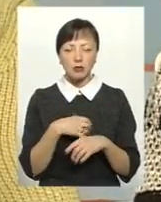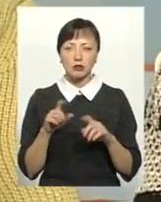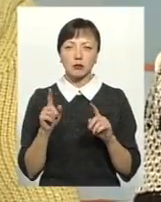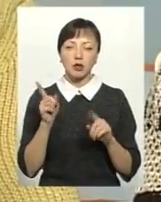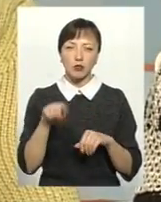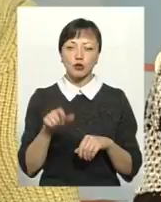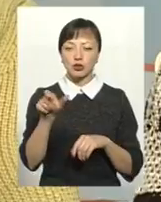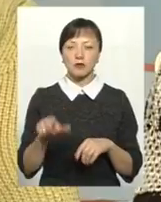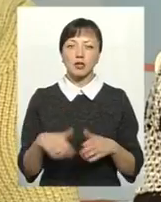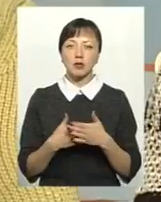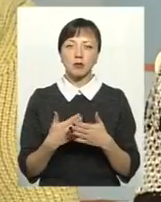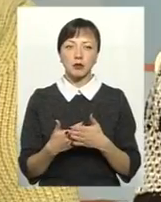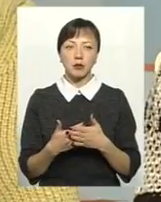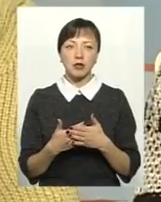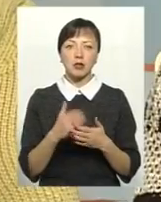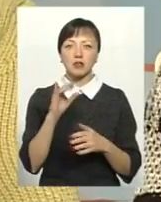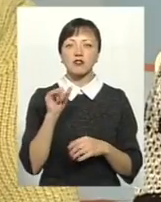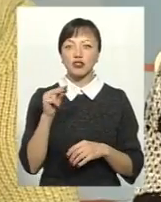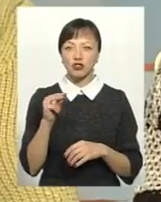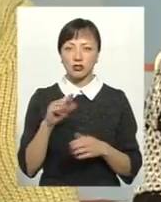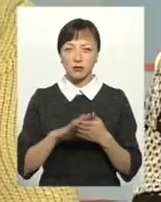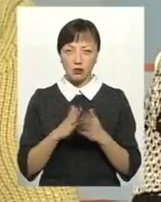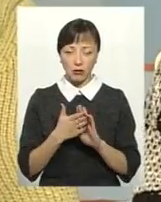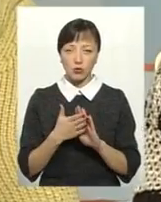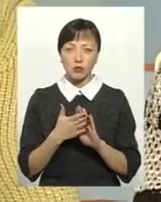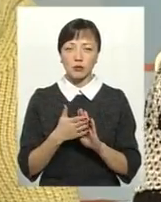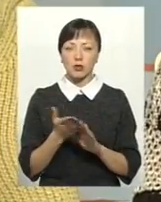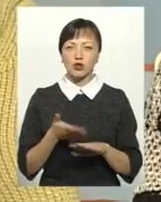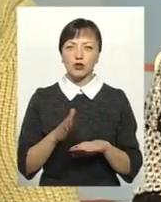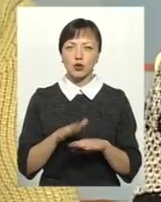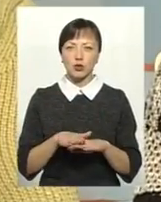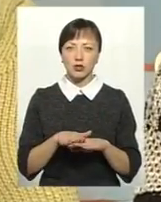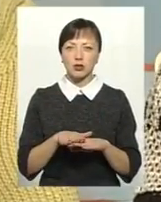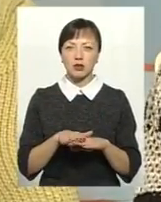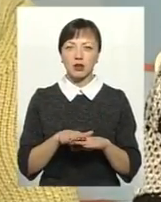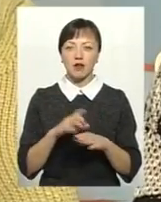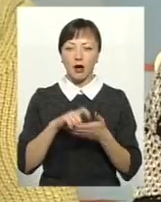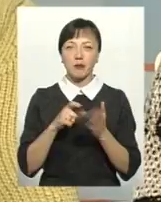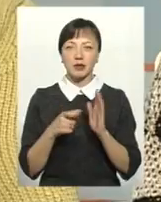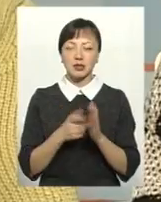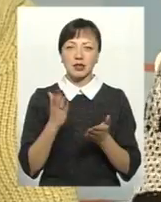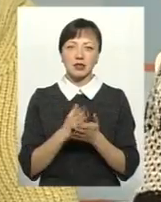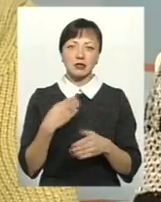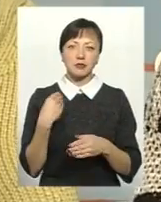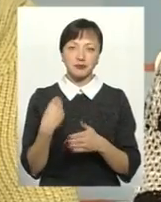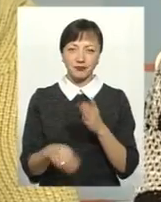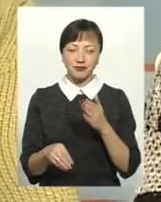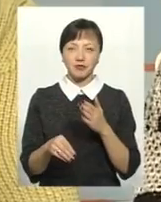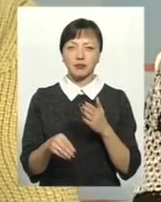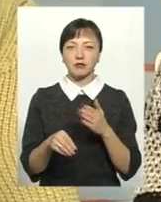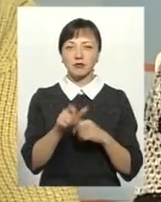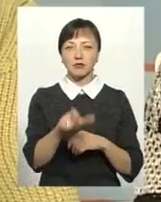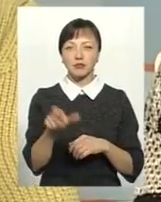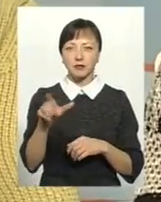что человек, например, с ВИЧ-статусом, ему очень сложно, ну, пробиваться в кабинетах. Мы знаем, да, что есть дискриминация определенная